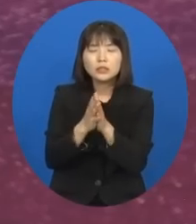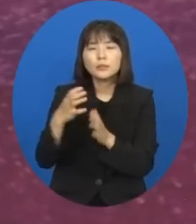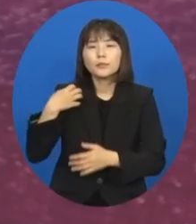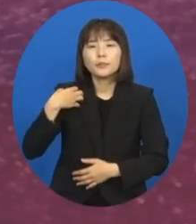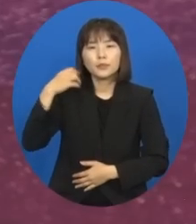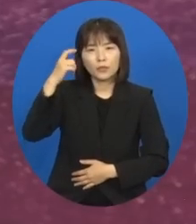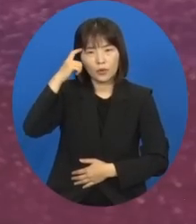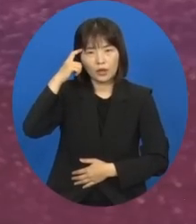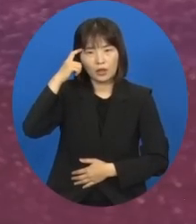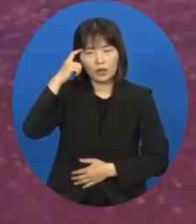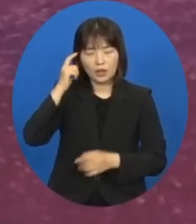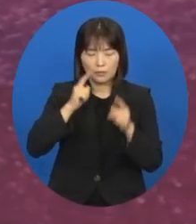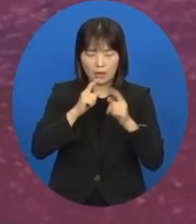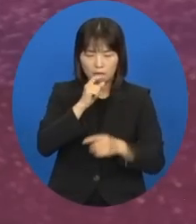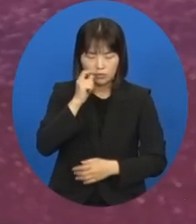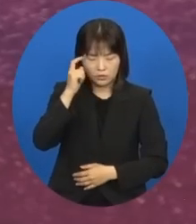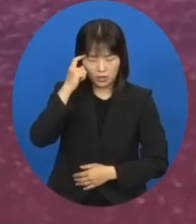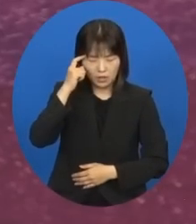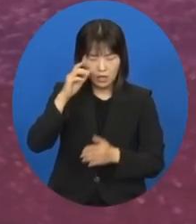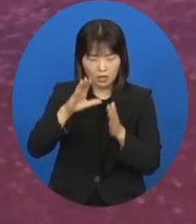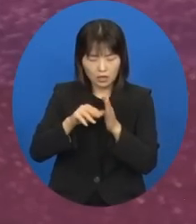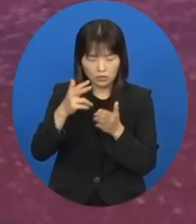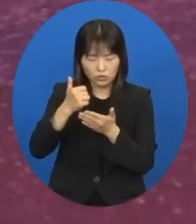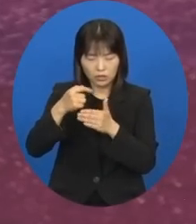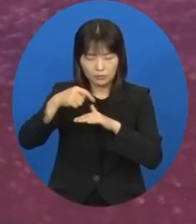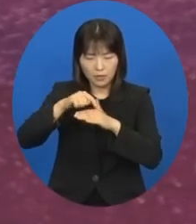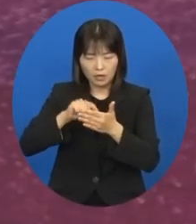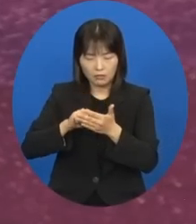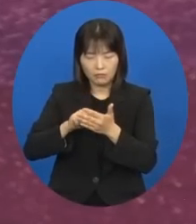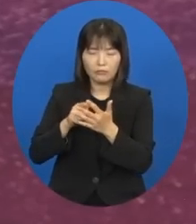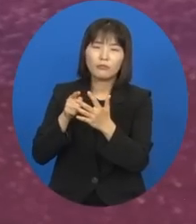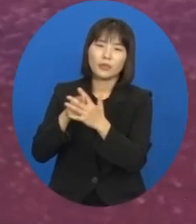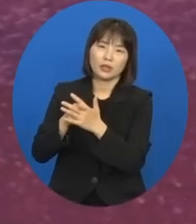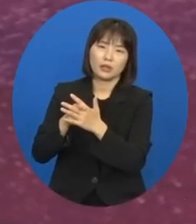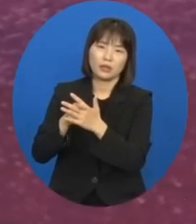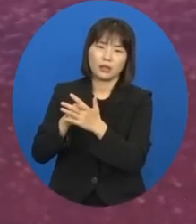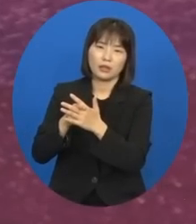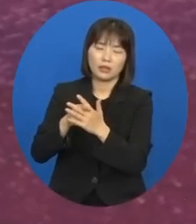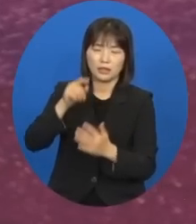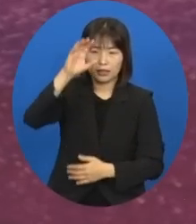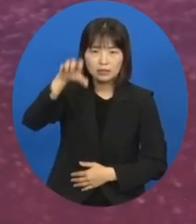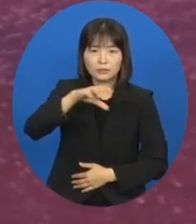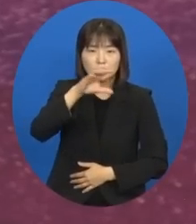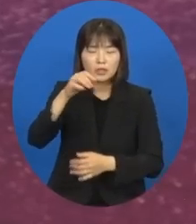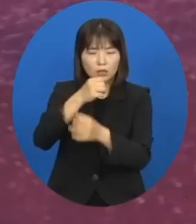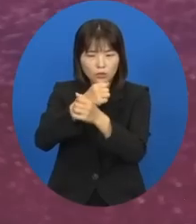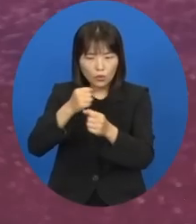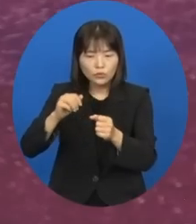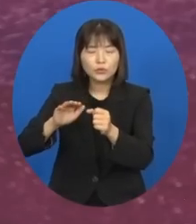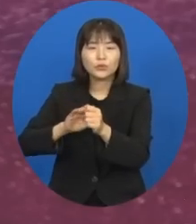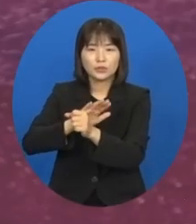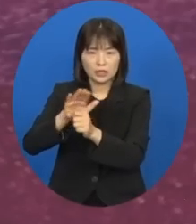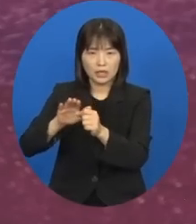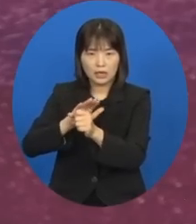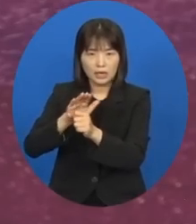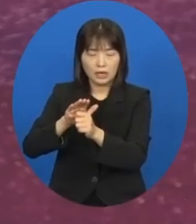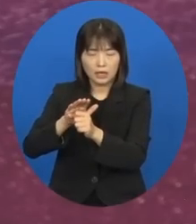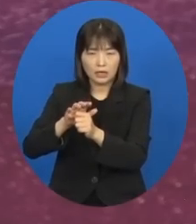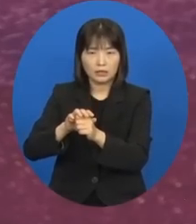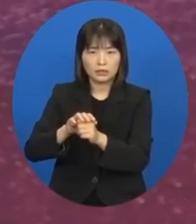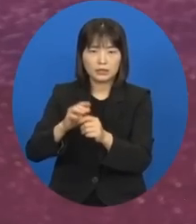말씀을 묵상하는데 주님의 마음이 헤아려져요 십자가의 용서와 사랑은 일대일의